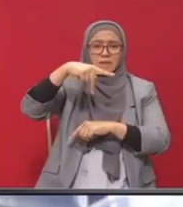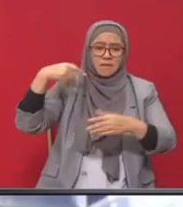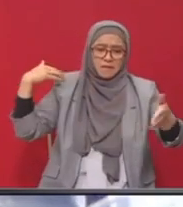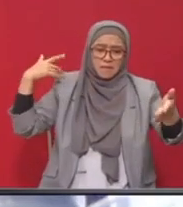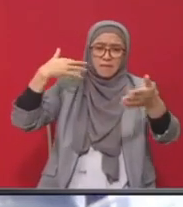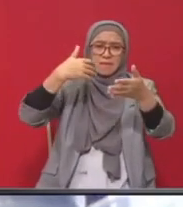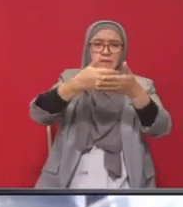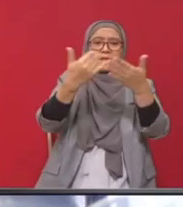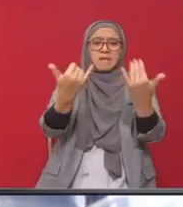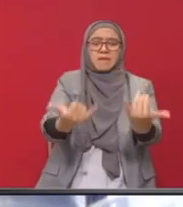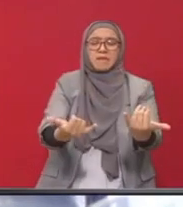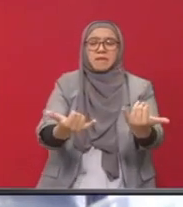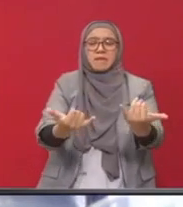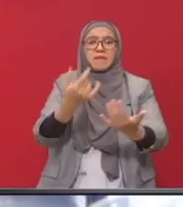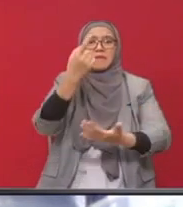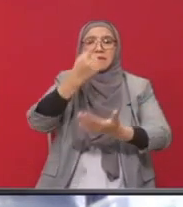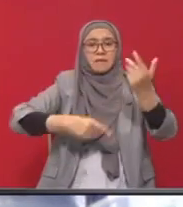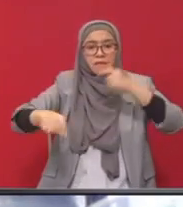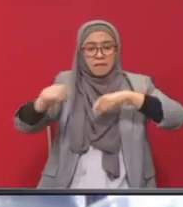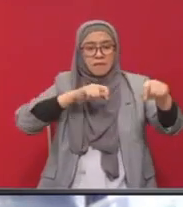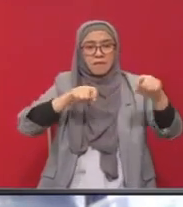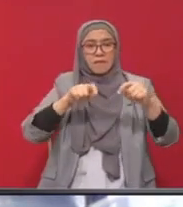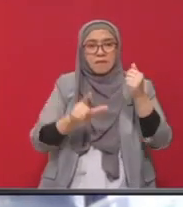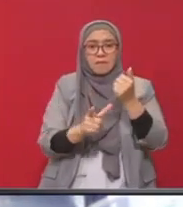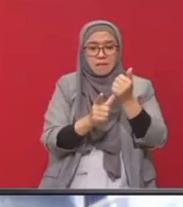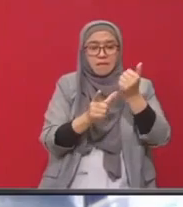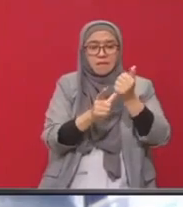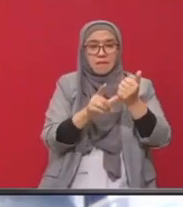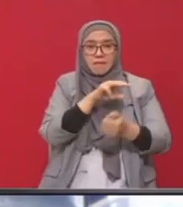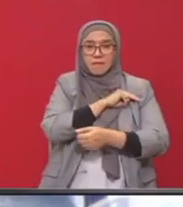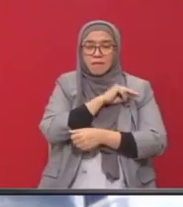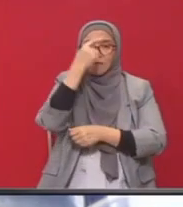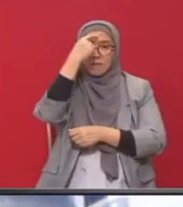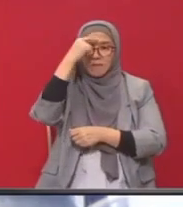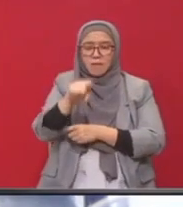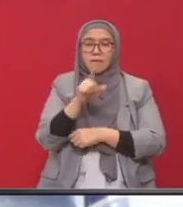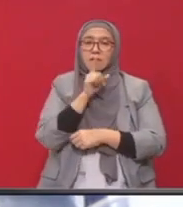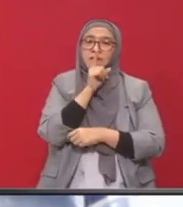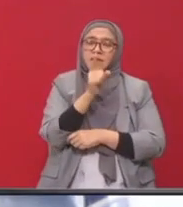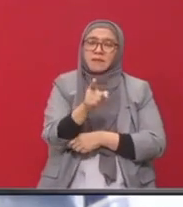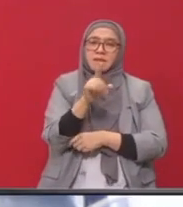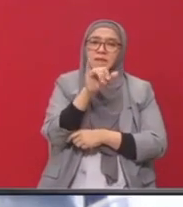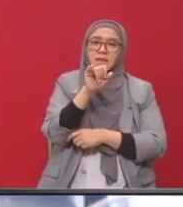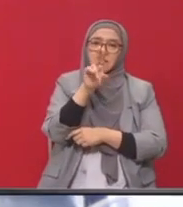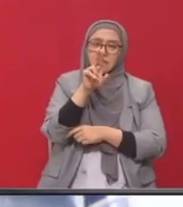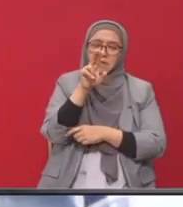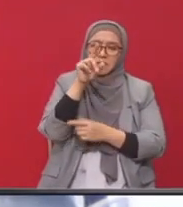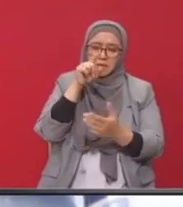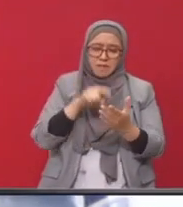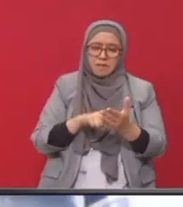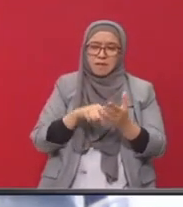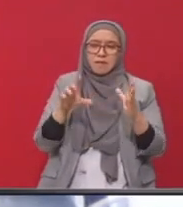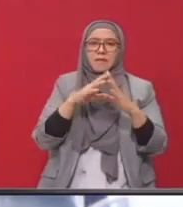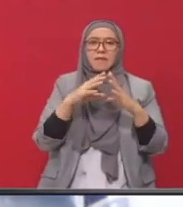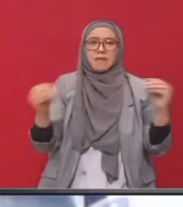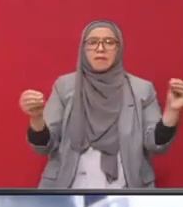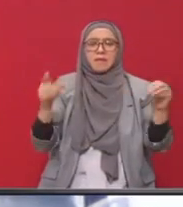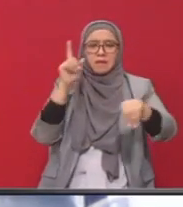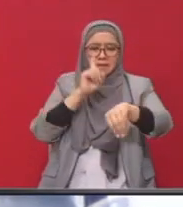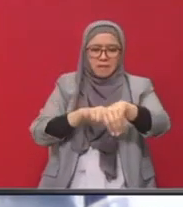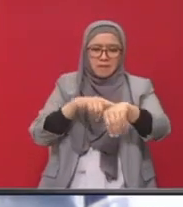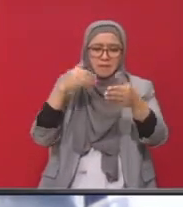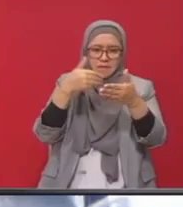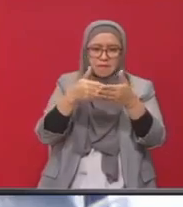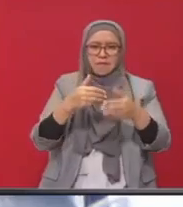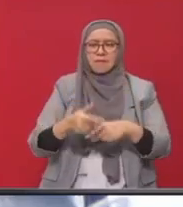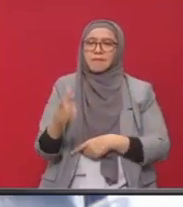sekarang so pekat tindakan timbalan menteri untuk memastikan isu nih Selesai telah mase yang dekat